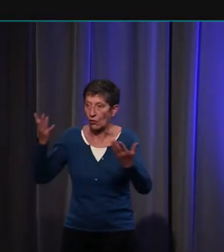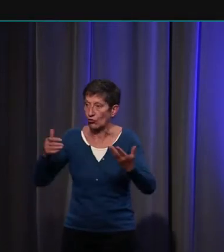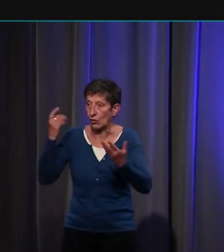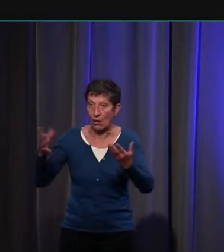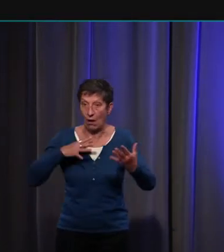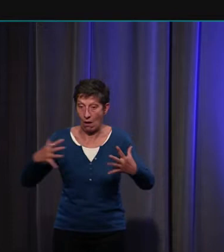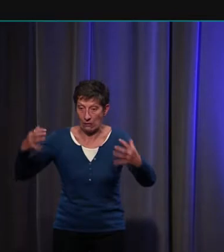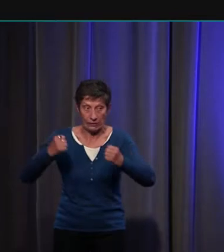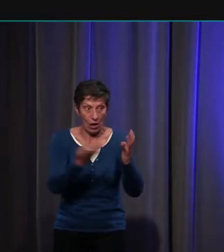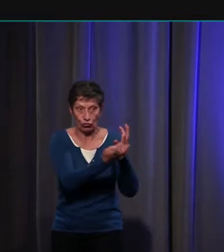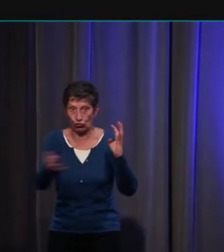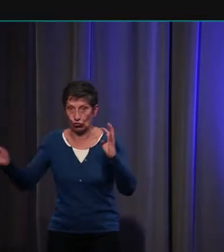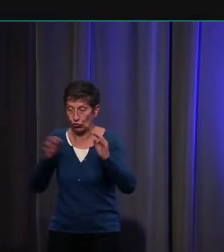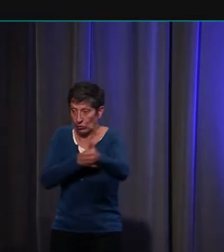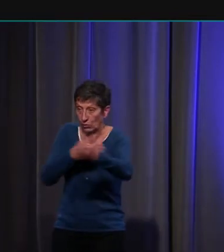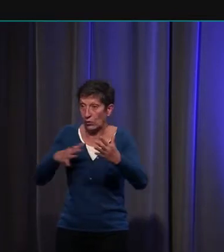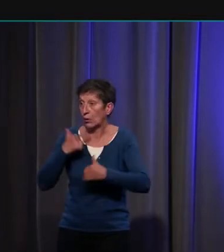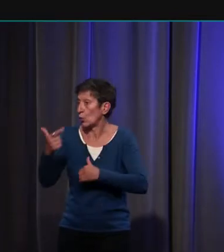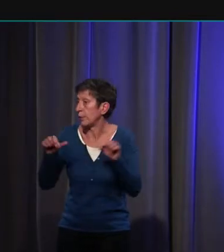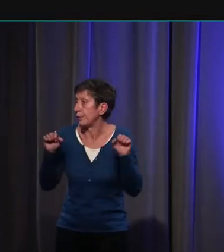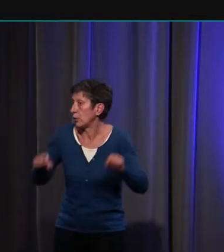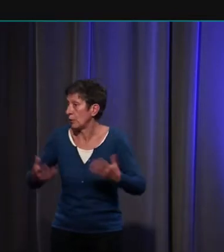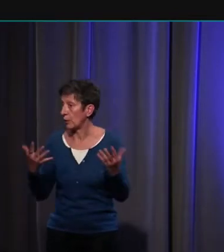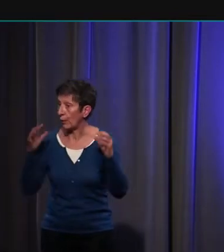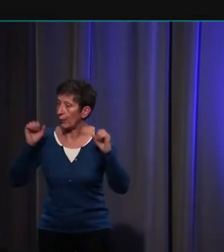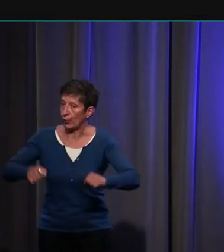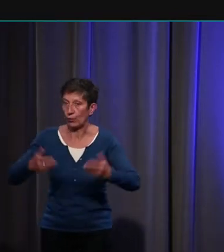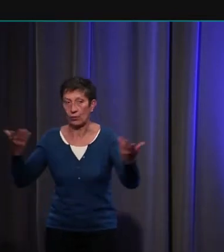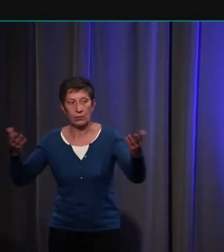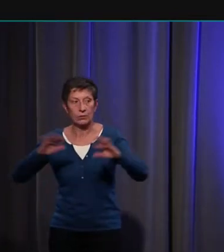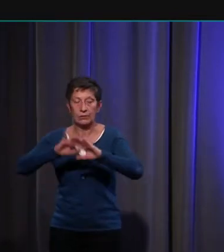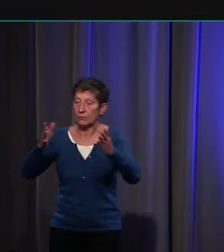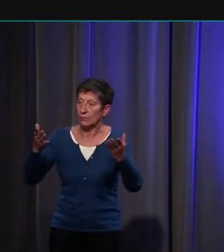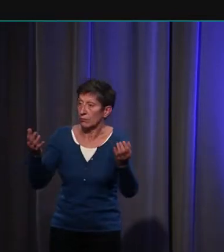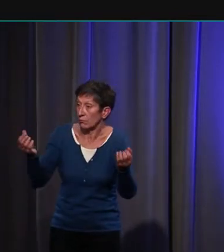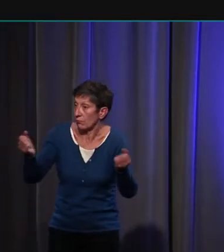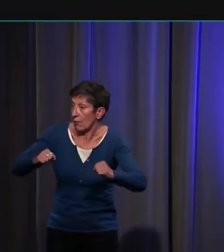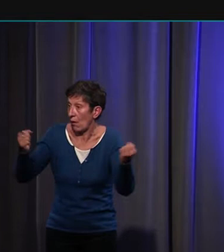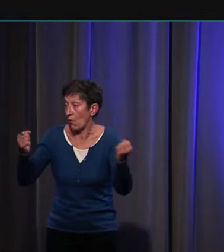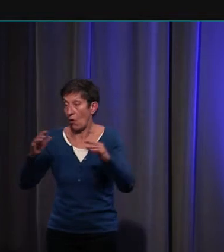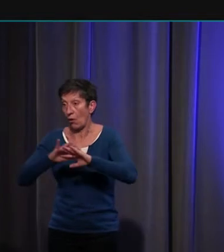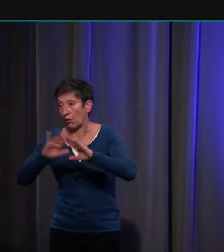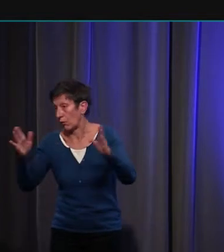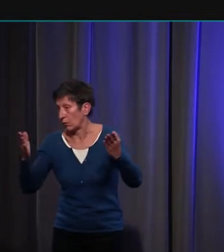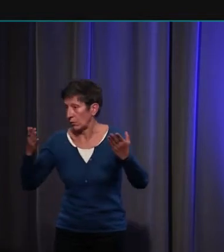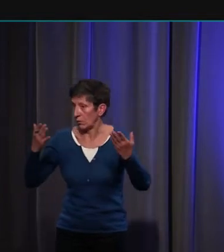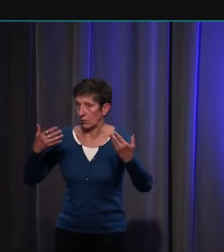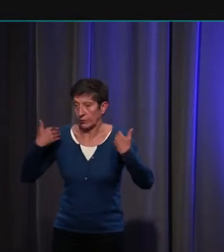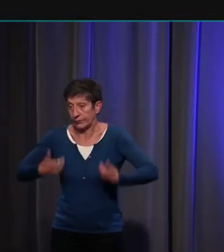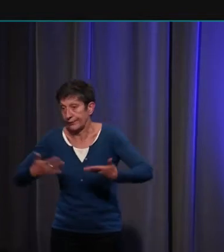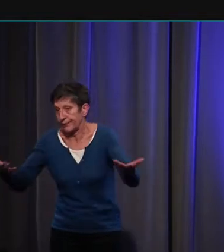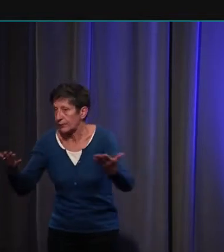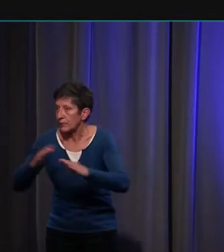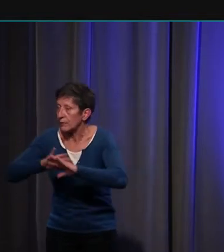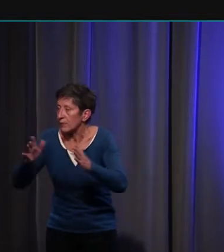deux possibilités soit vous négociez votre reddition alors on respecte travaux bien on vous fera payer une rançon